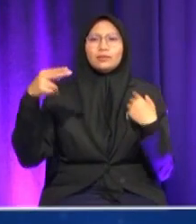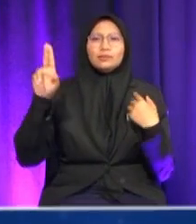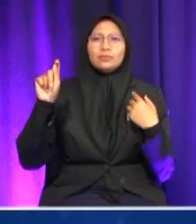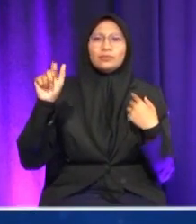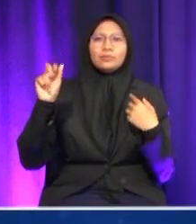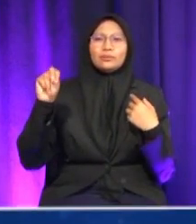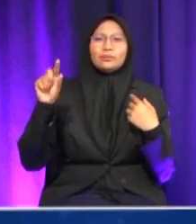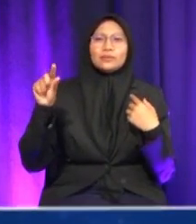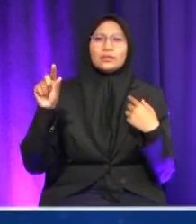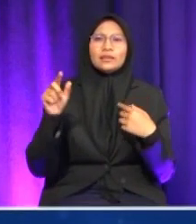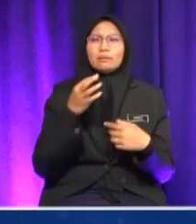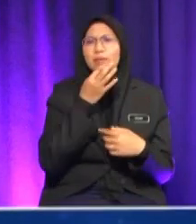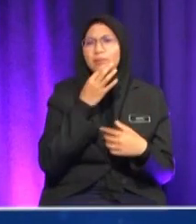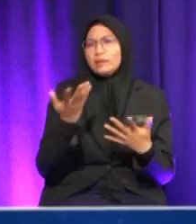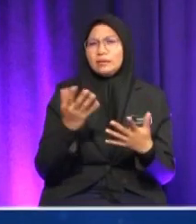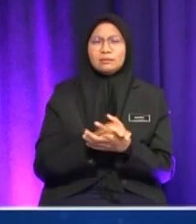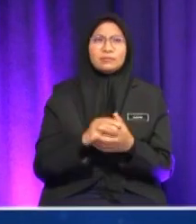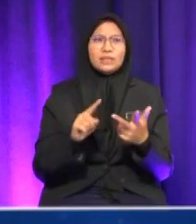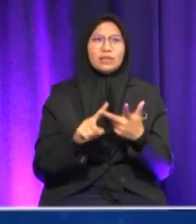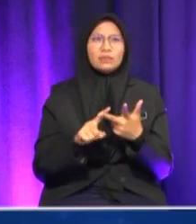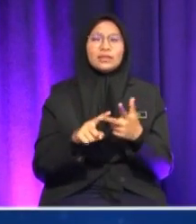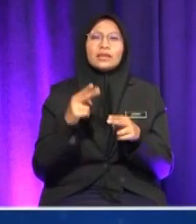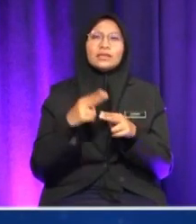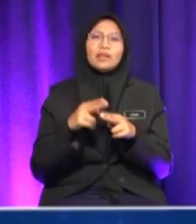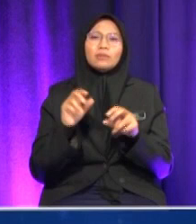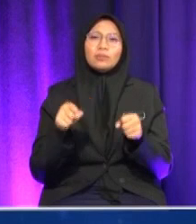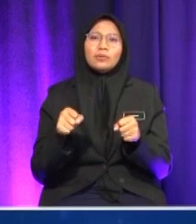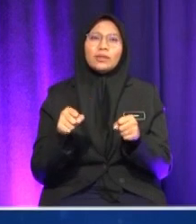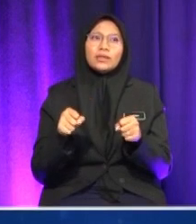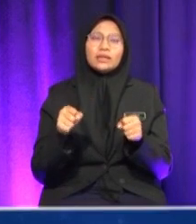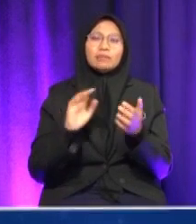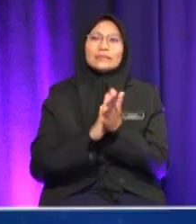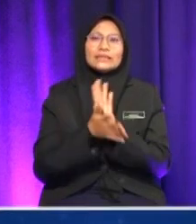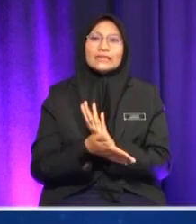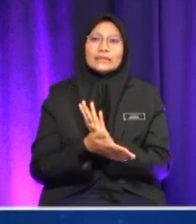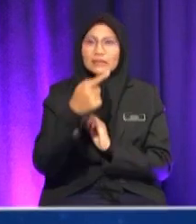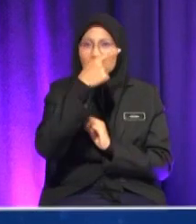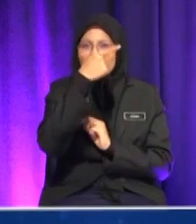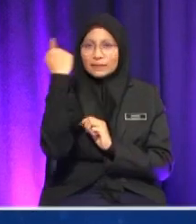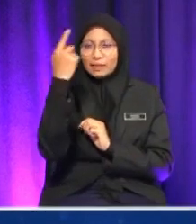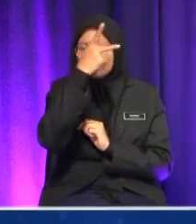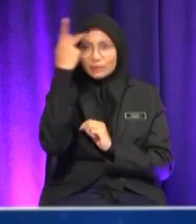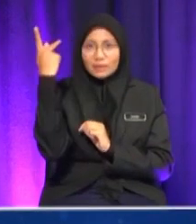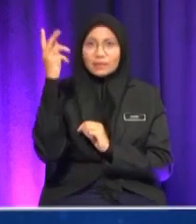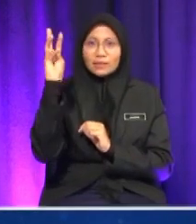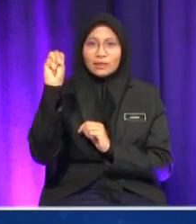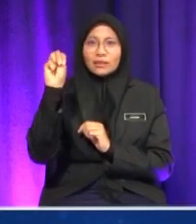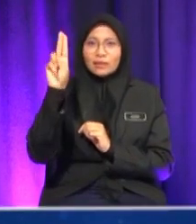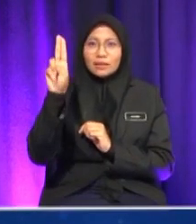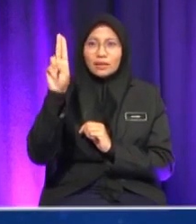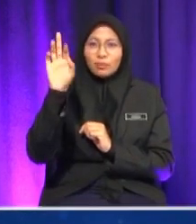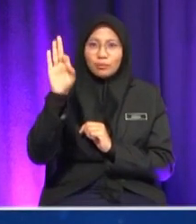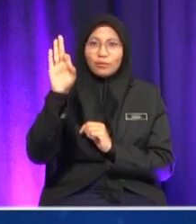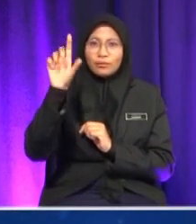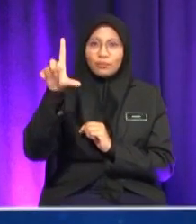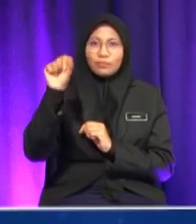sepatutnya. Yang ketiga, nama boleh disenarai hitamkan oleh bank. Muflis, bankruptcy. Dan